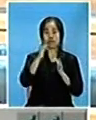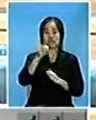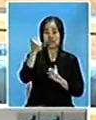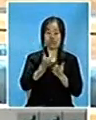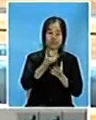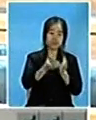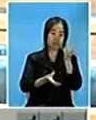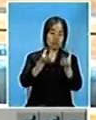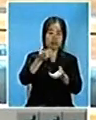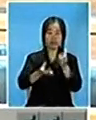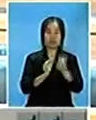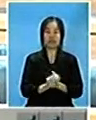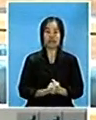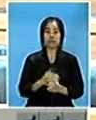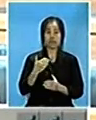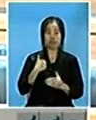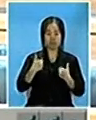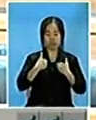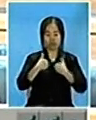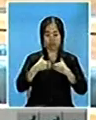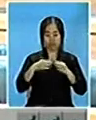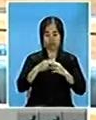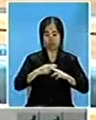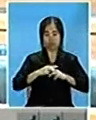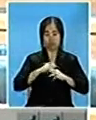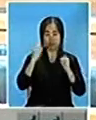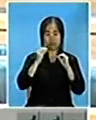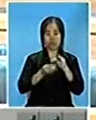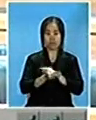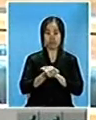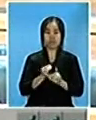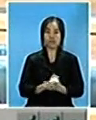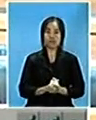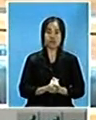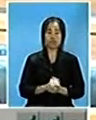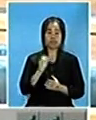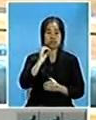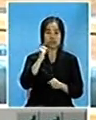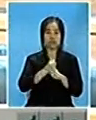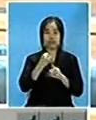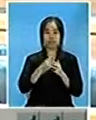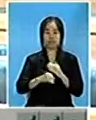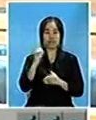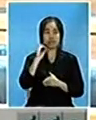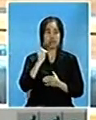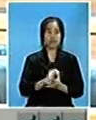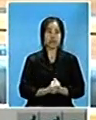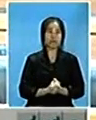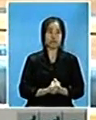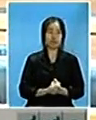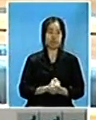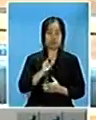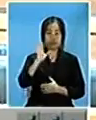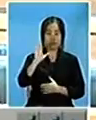านั้นเท่านี้และกล่าวบอกว่าพรรคตัวเองนี่ไม่เคยวิ่งเต้นและไม่เคยทำผิด ท่านบอกแ